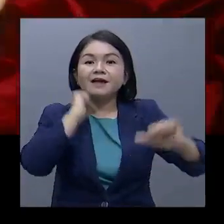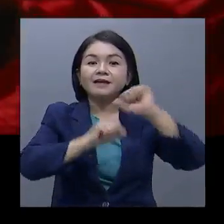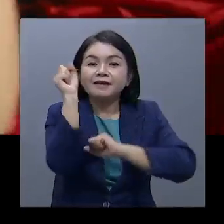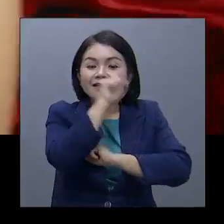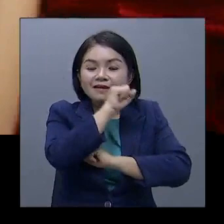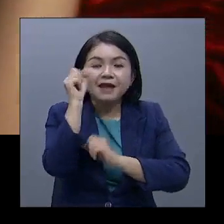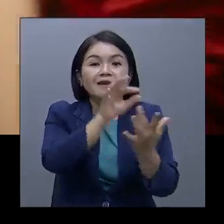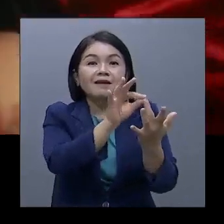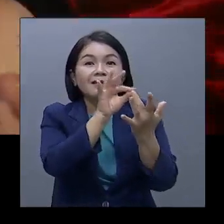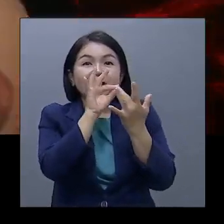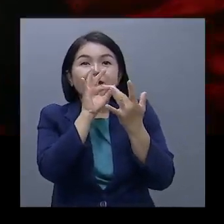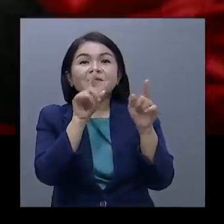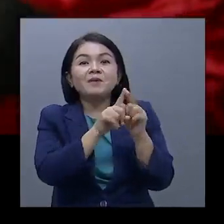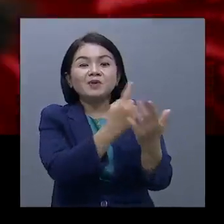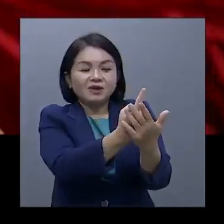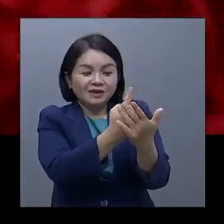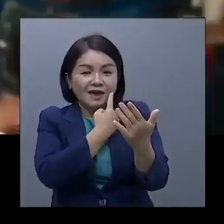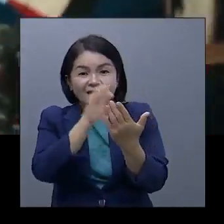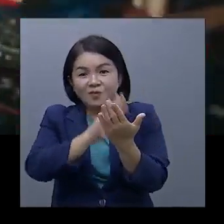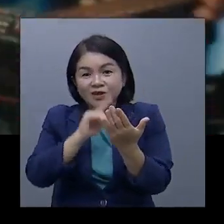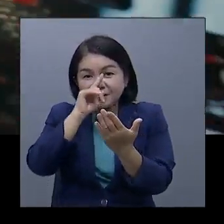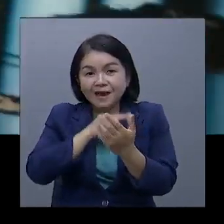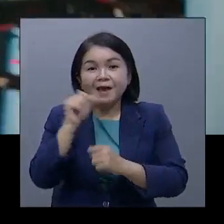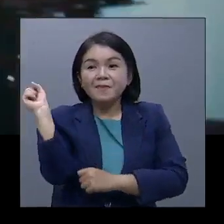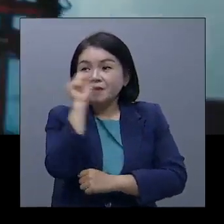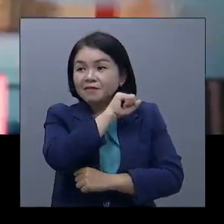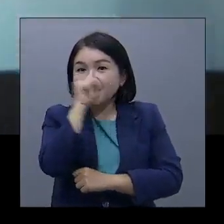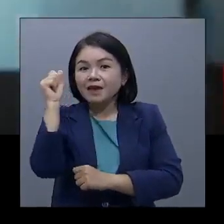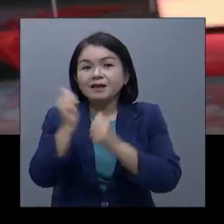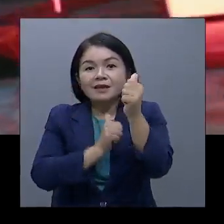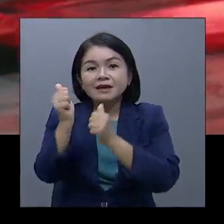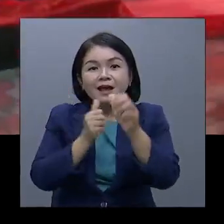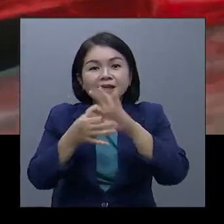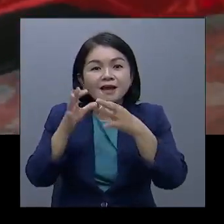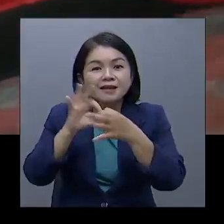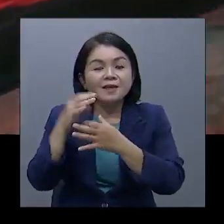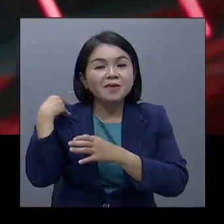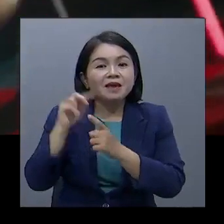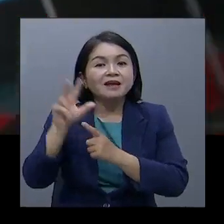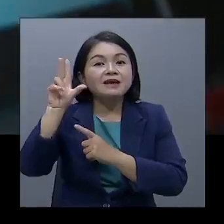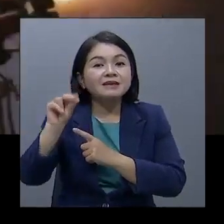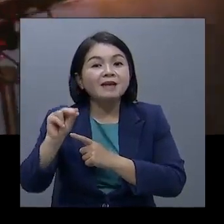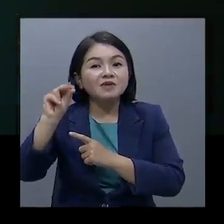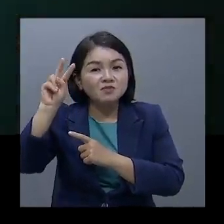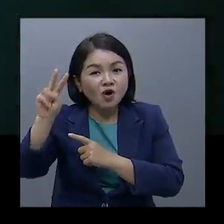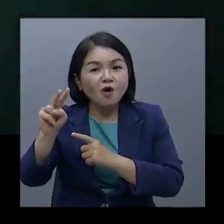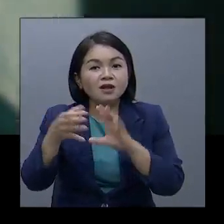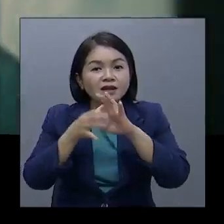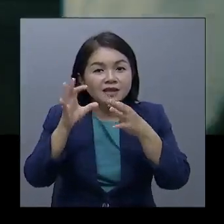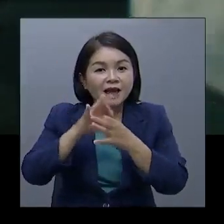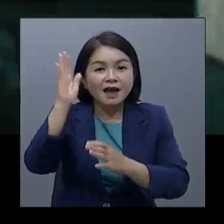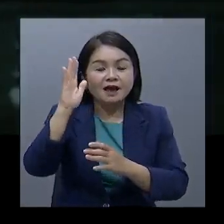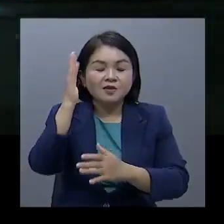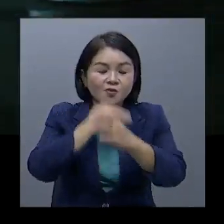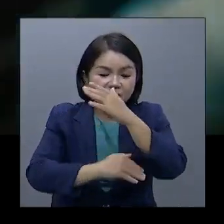ธอได้รับเลือกนะคะให้เป็นตัวแทนไทยไปขึ้นร้องเพลงใน SEA Games ครั้งที่32ค่ะและอาเซียนพาราลิมปิก2023